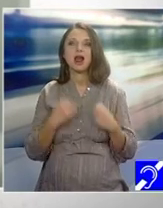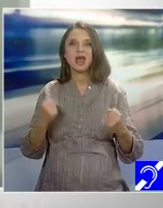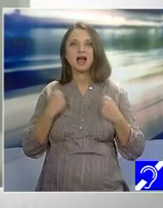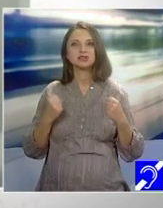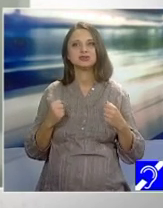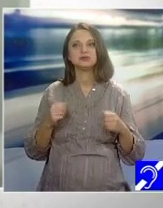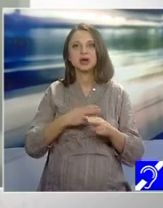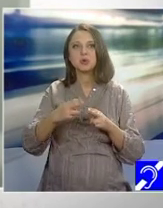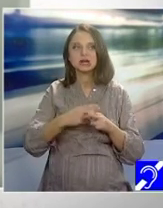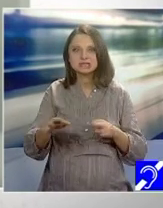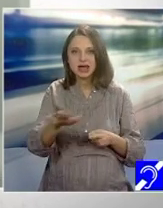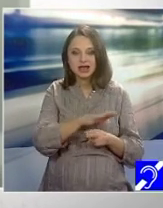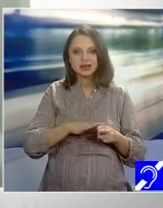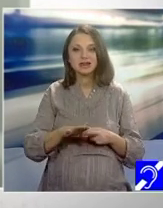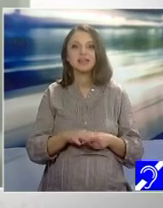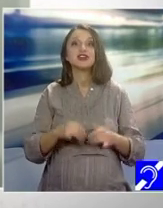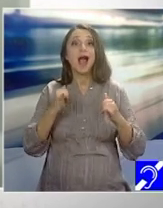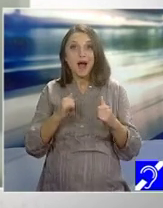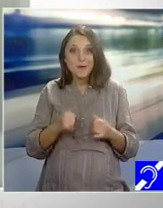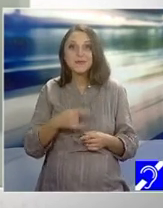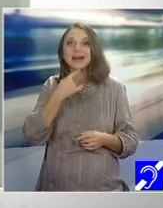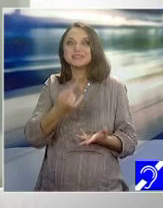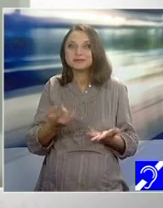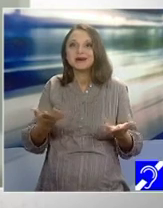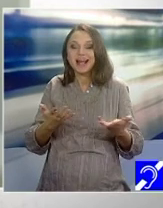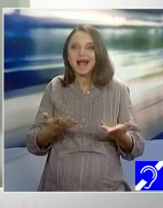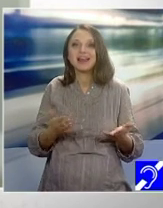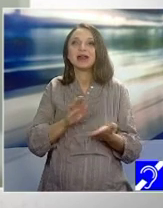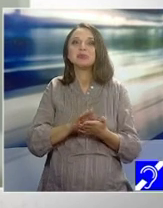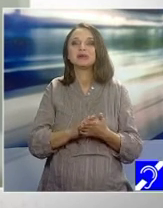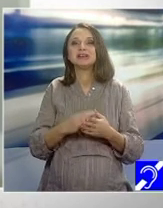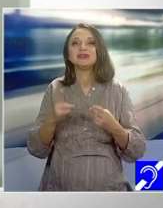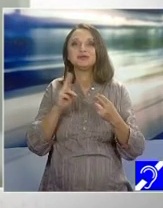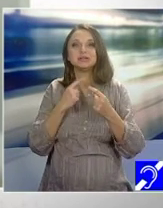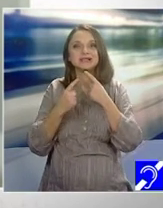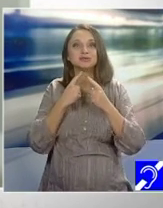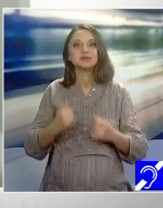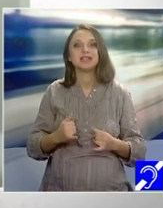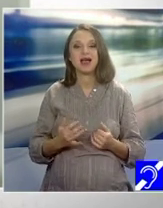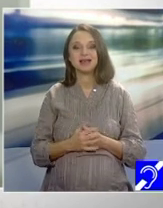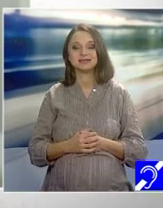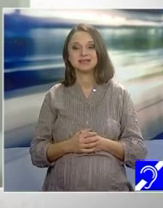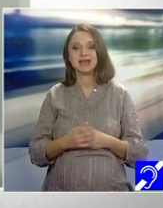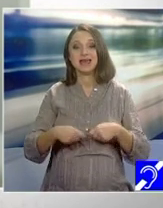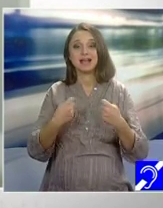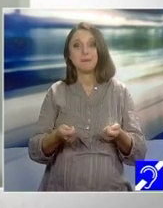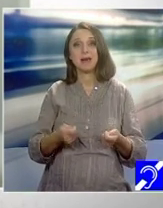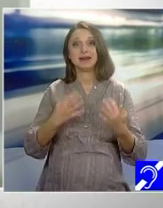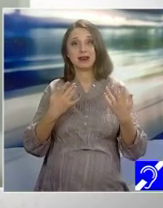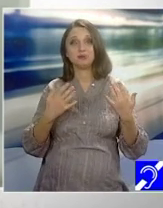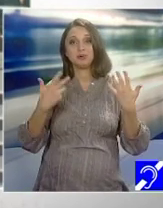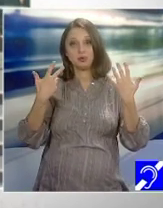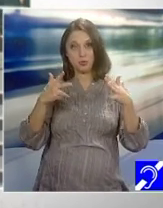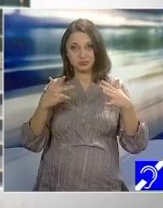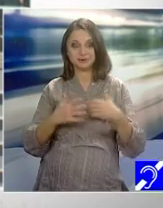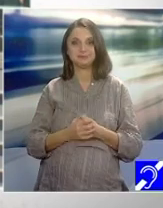de ecologizare, iar acum în sfârșit ajungem la realul motiv al întâlnirii noastre de astăzi, campania cu numărul 8. Exact,